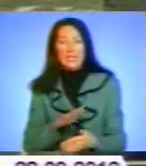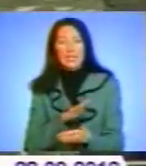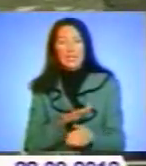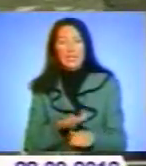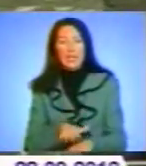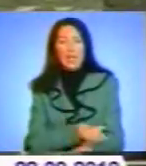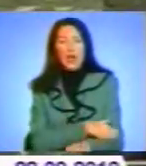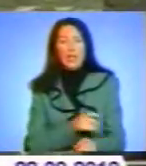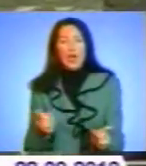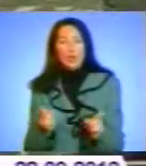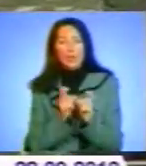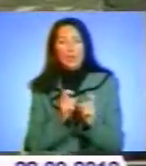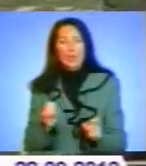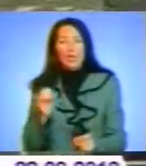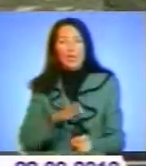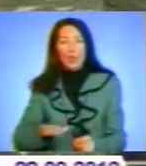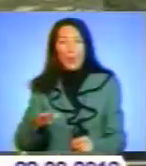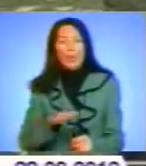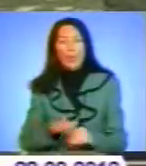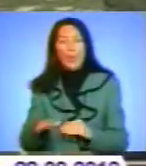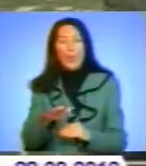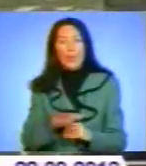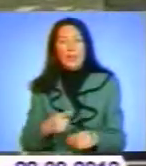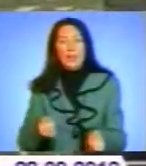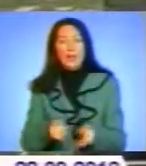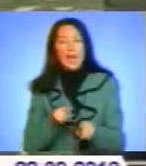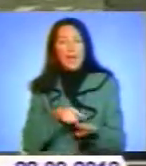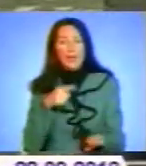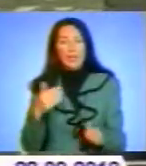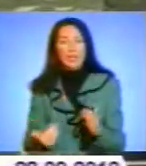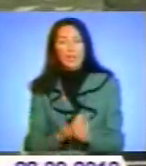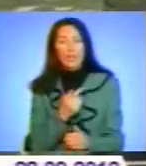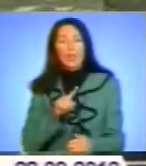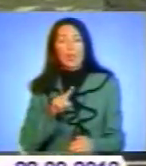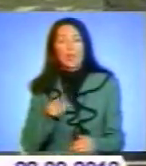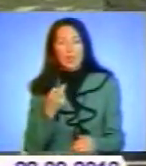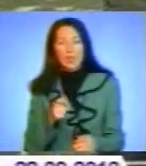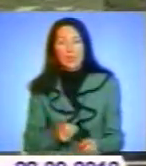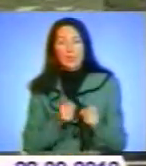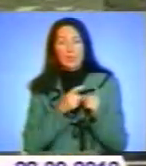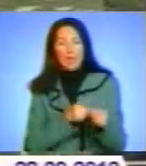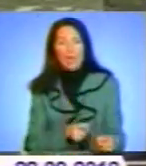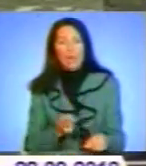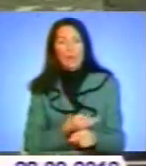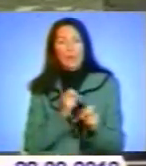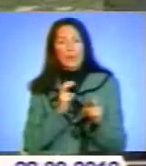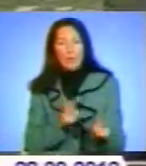на європейському просторі та реагування на нові виклики і загрози